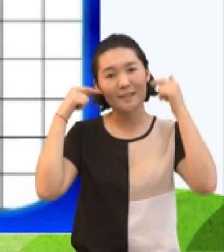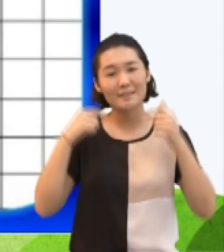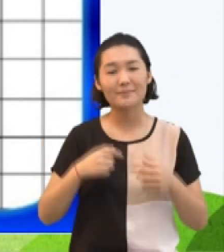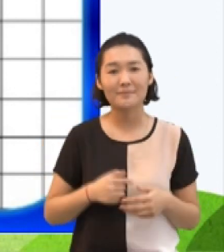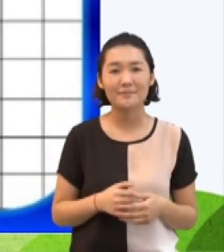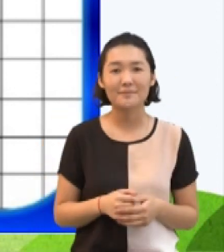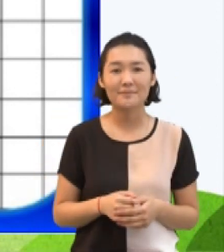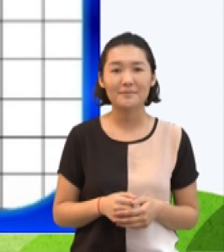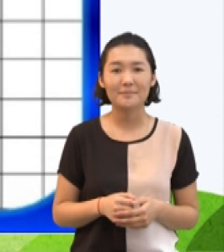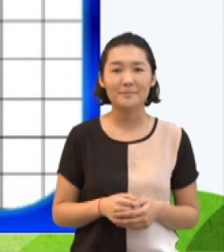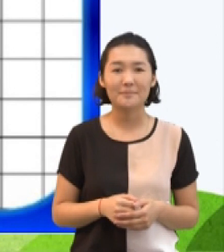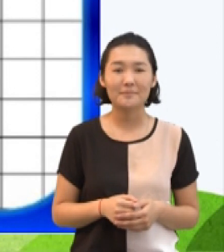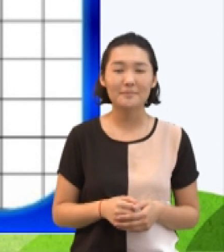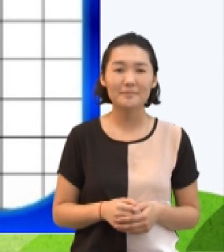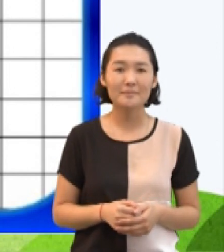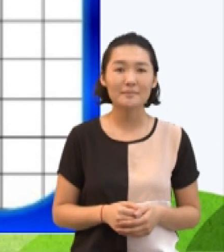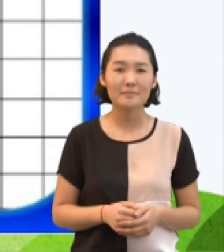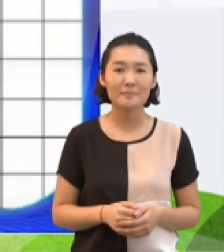улыбнулись.